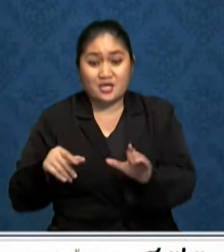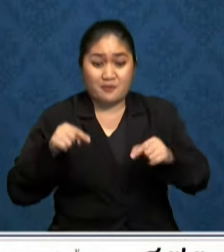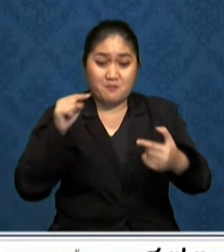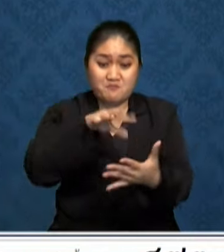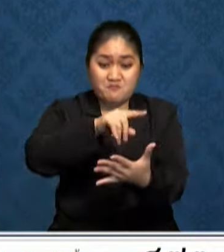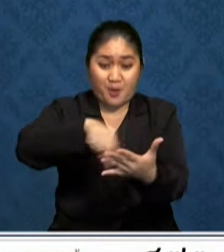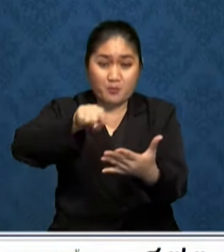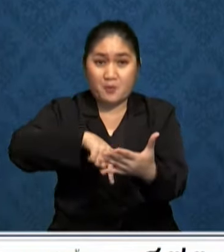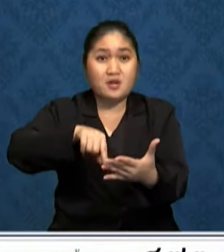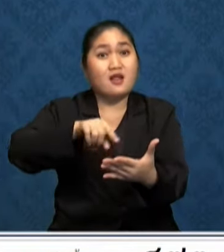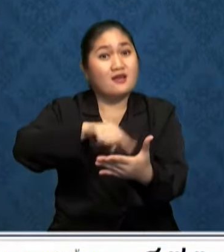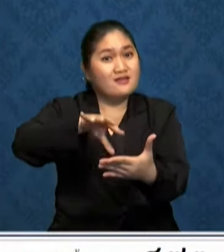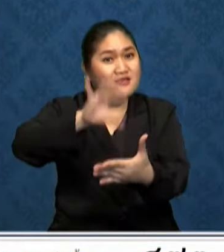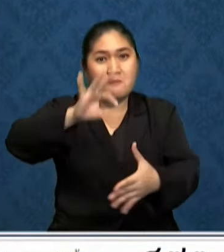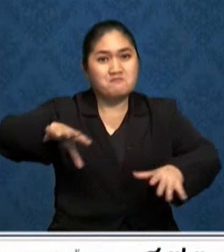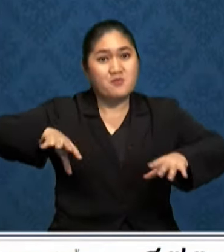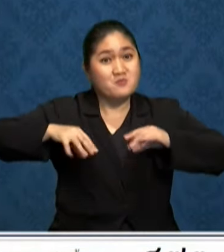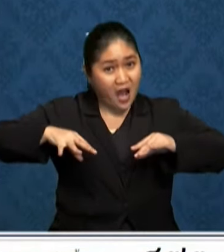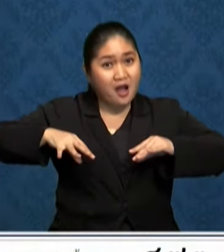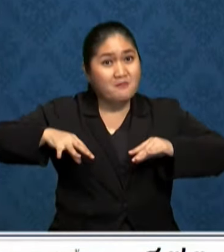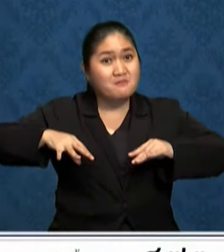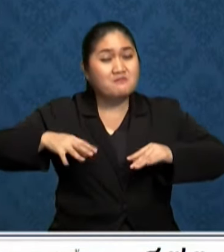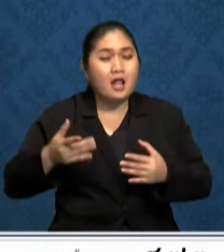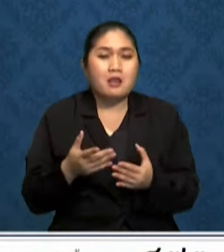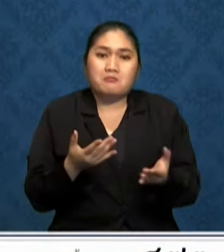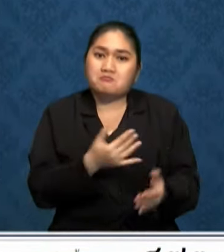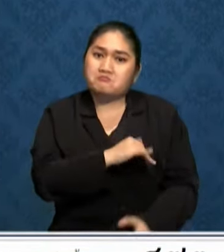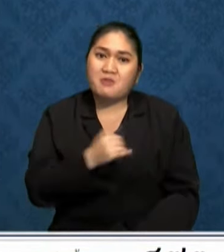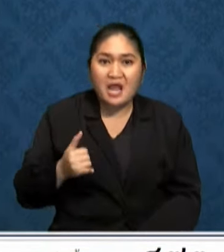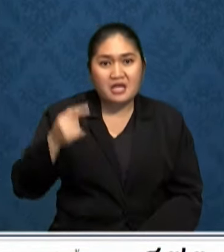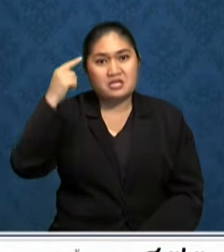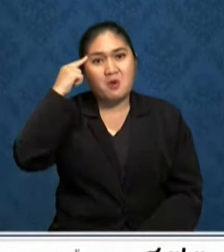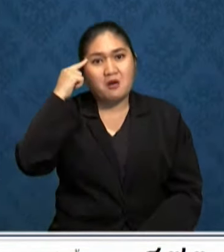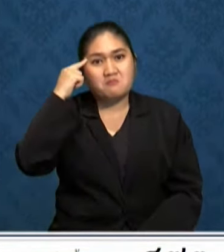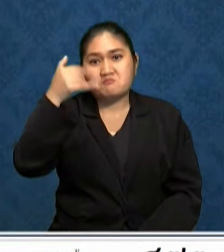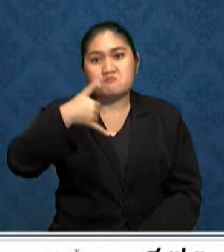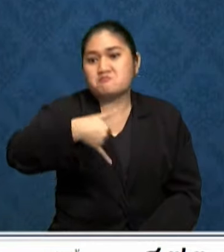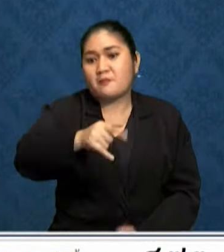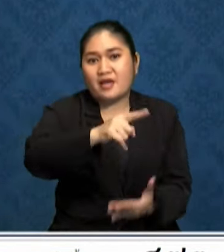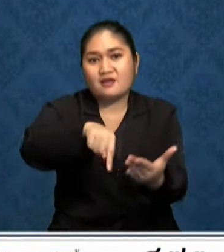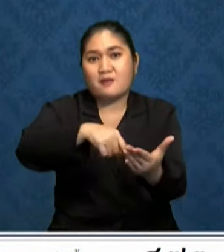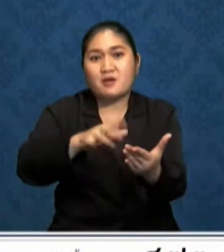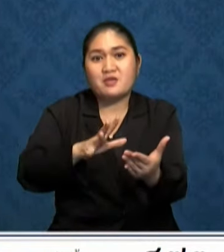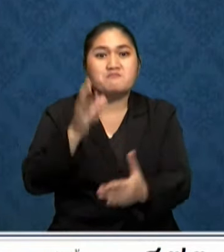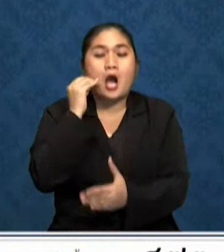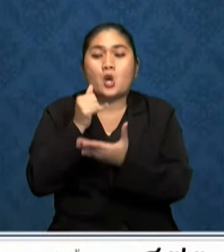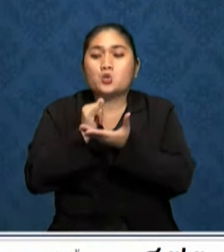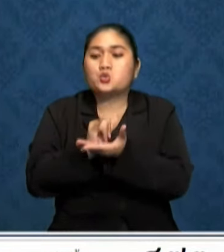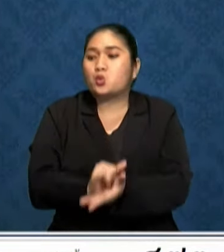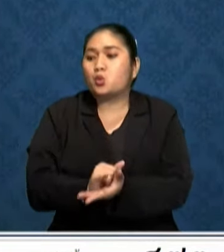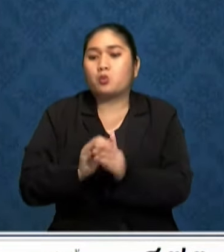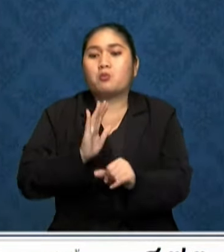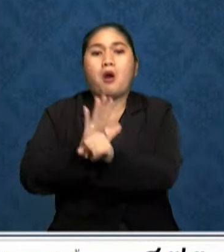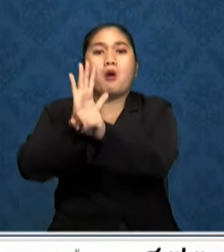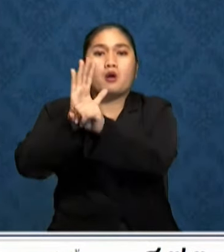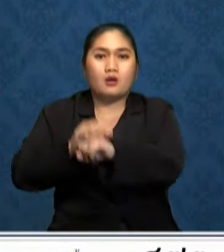มาพวกเขาค่ อาจจะเลือกใช้วิธีไม่ออกไปใช้สิธิ์และ!อนอยู่บ้านอย่าง พอมเจรีงกันเพื่อกฎ จนนู้